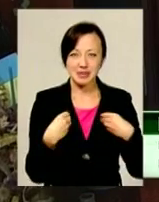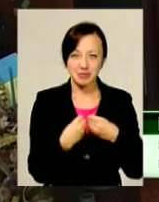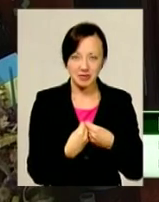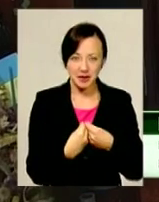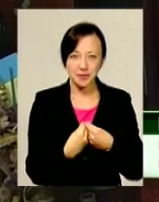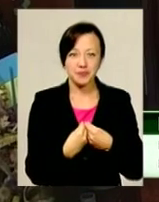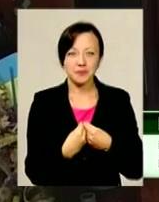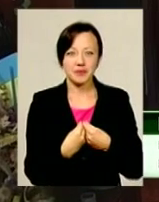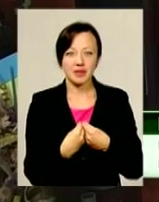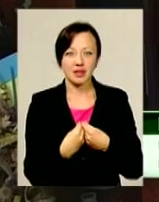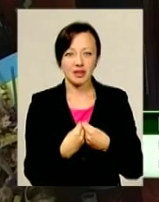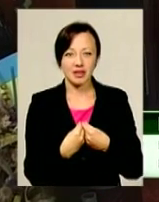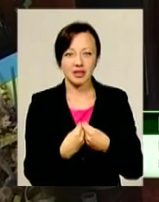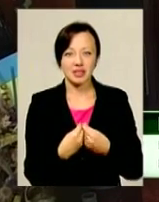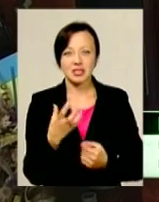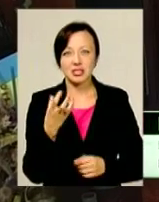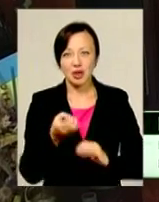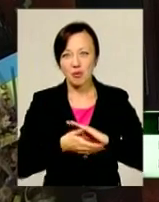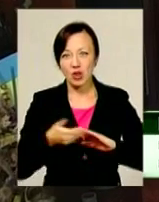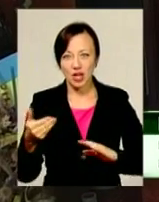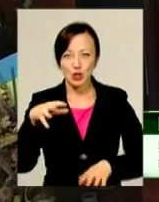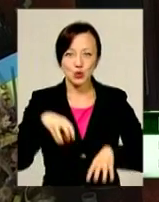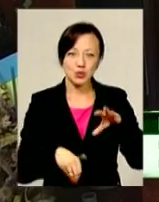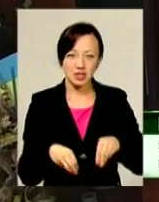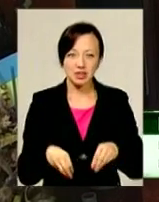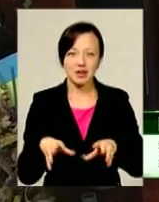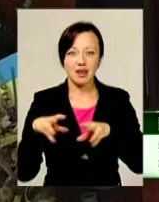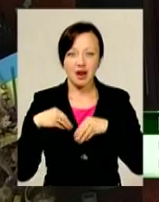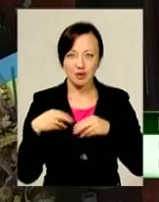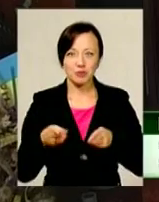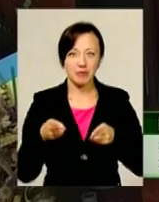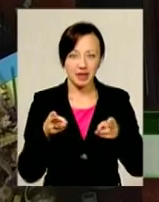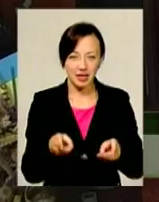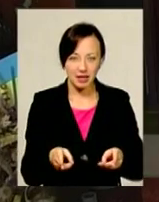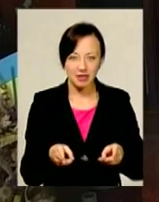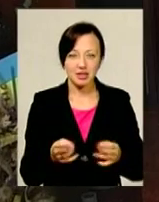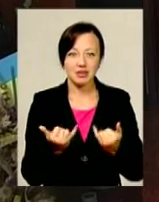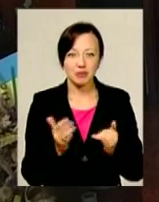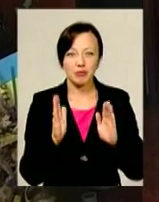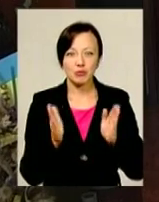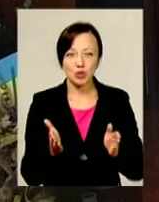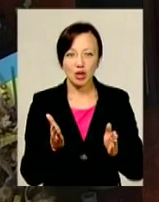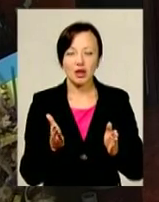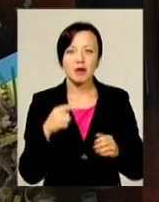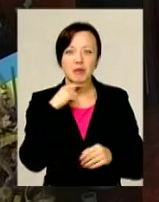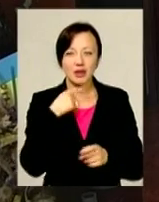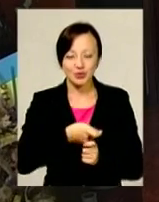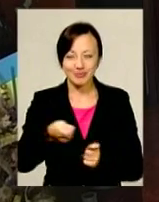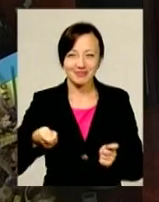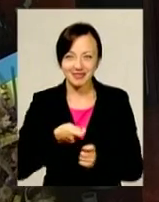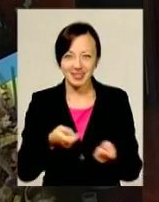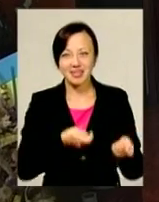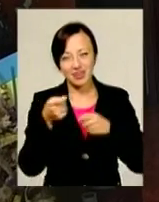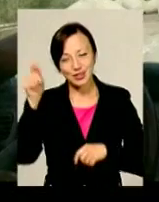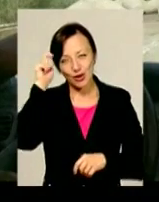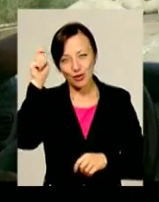Надія та Іван, ще покликали сусідів, і ми разом з волонтерами приїхали, переробили на тушонки та завезли